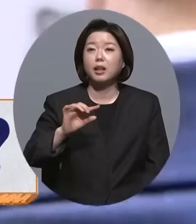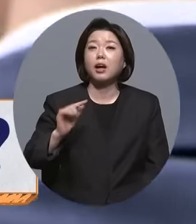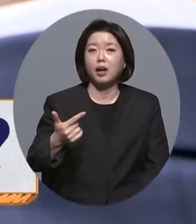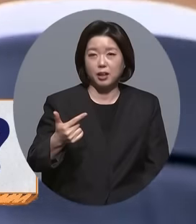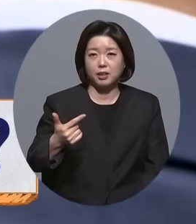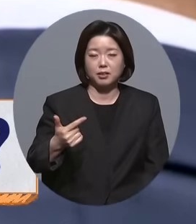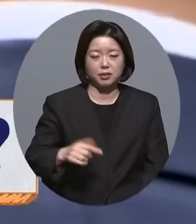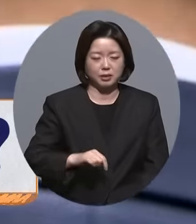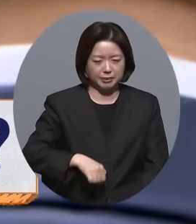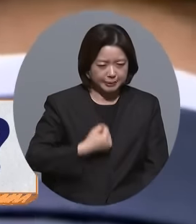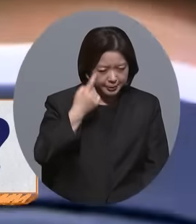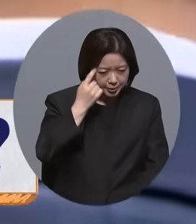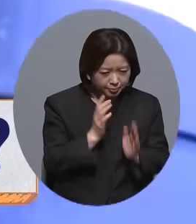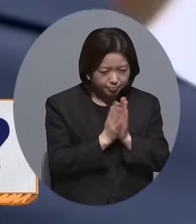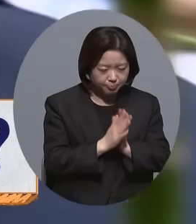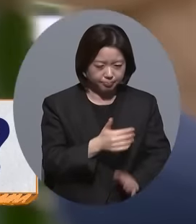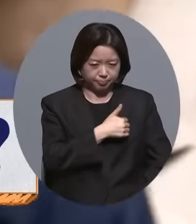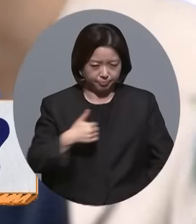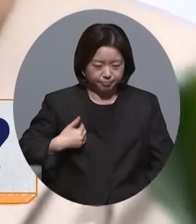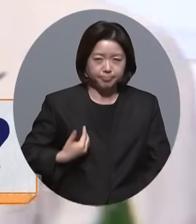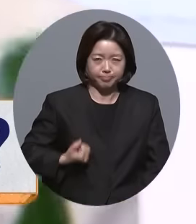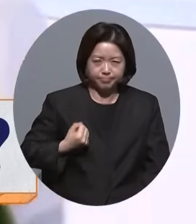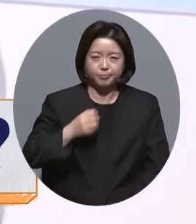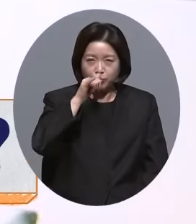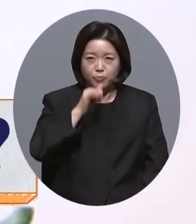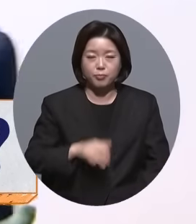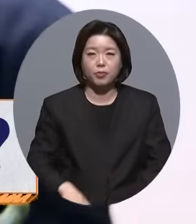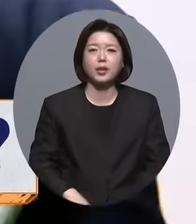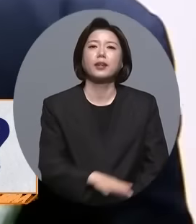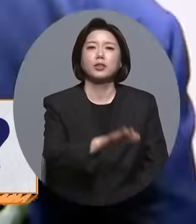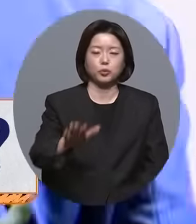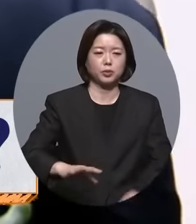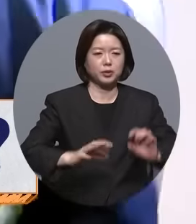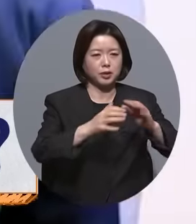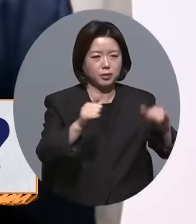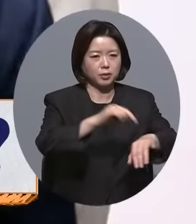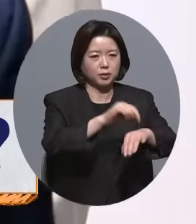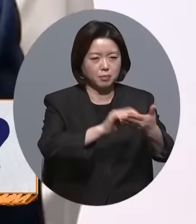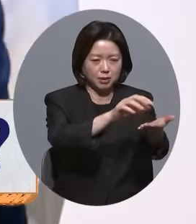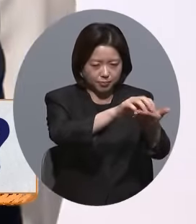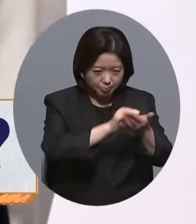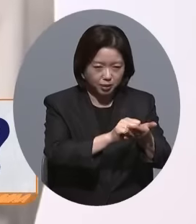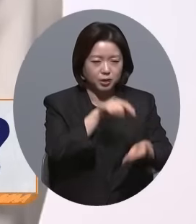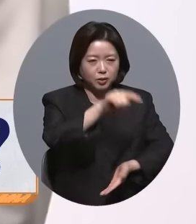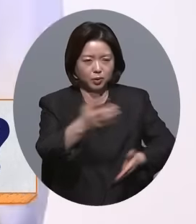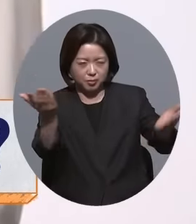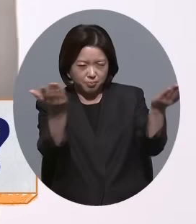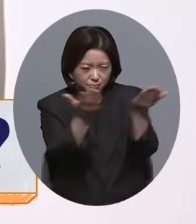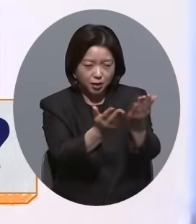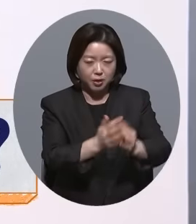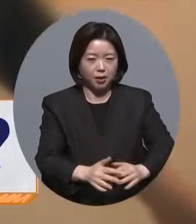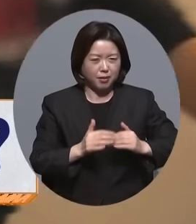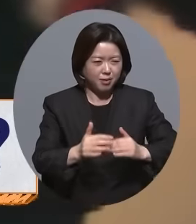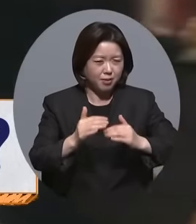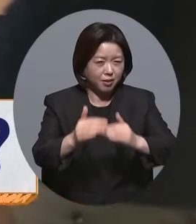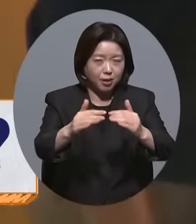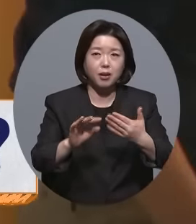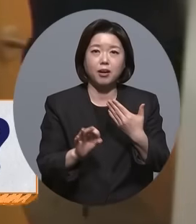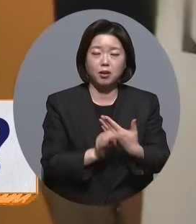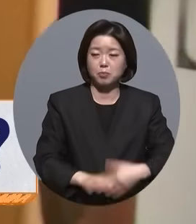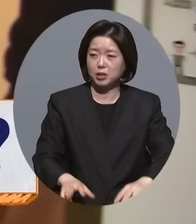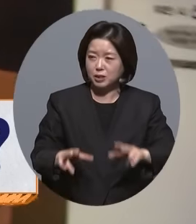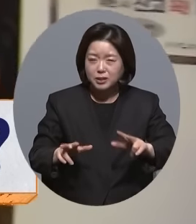대표는 나름대로는 자신감이 있는 것 같더라고요. 우리가 민심을 받들고 국민 눈높이에 맞춰서 가면 결국은